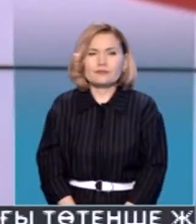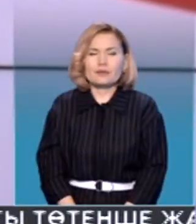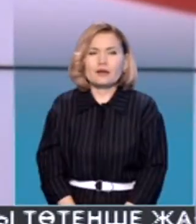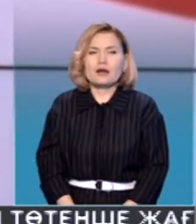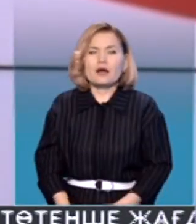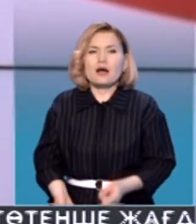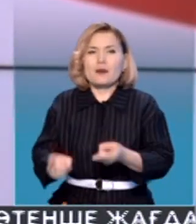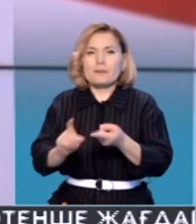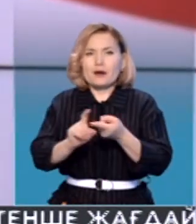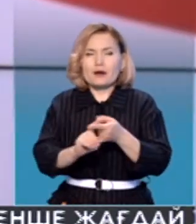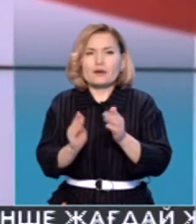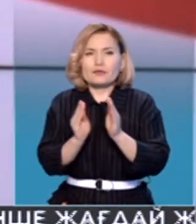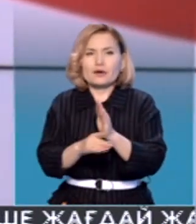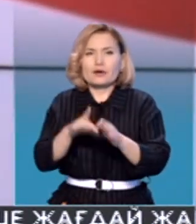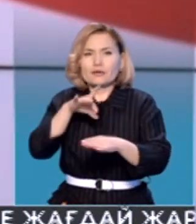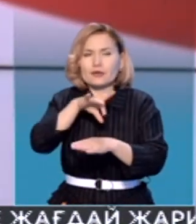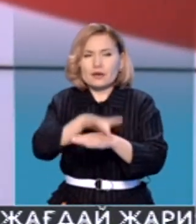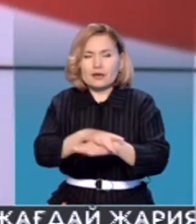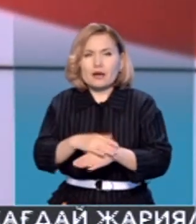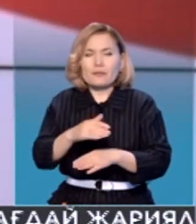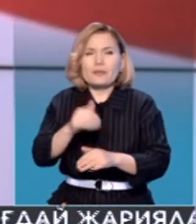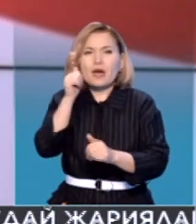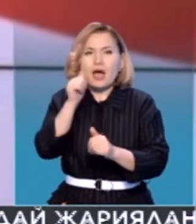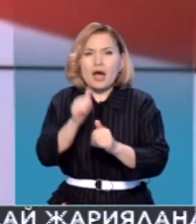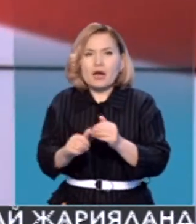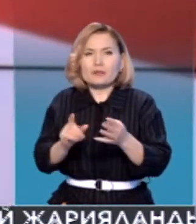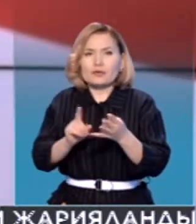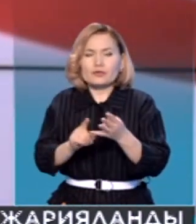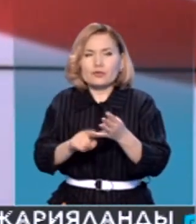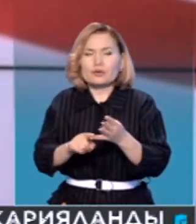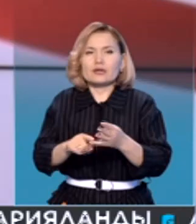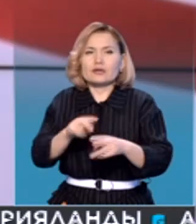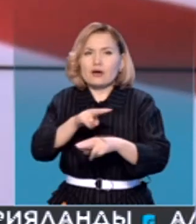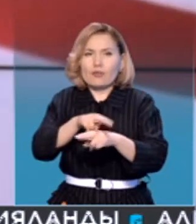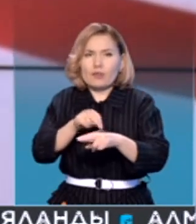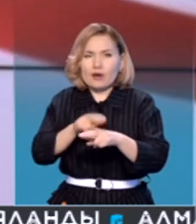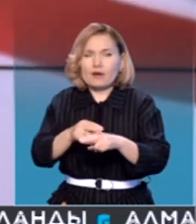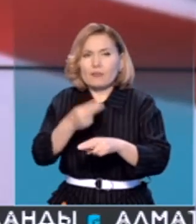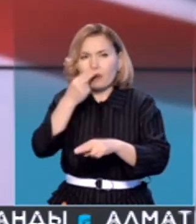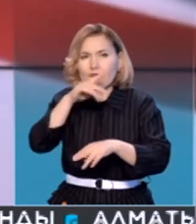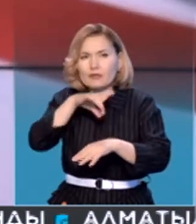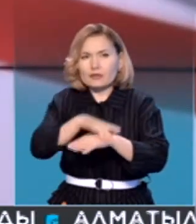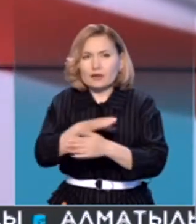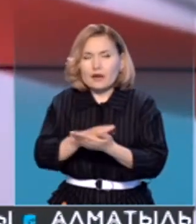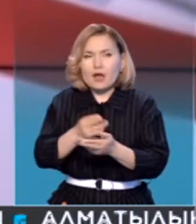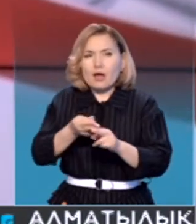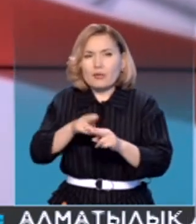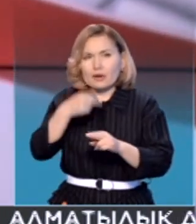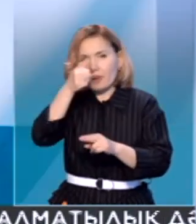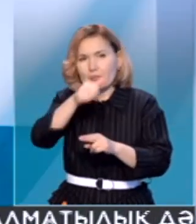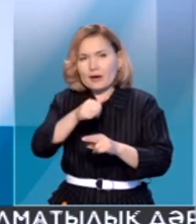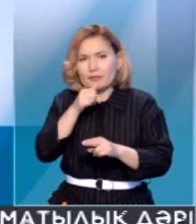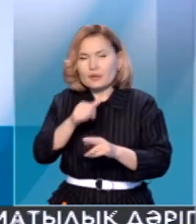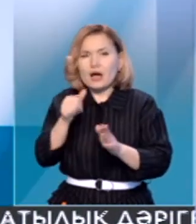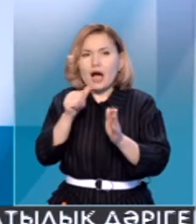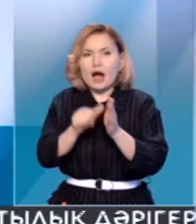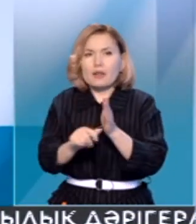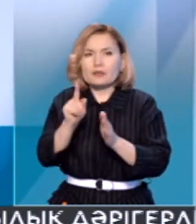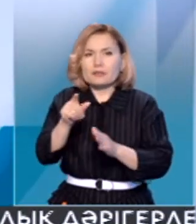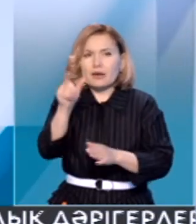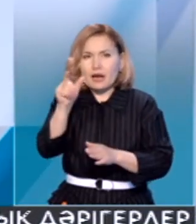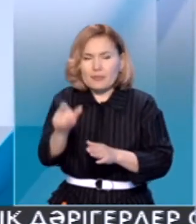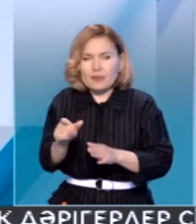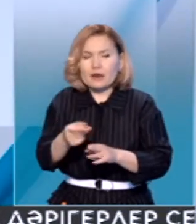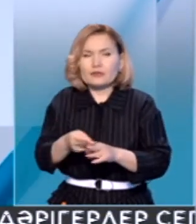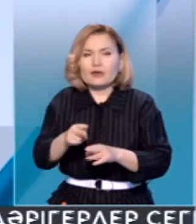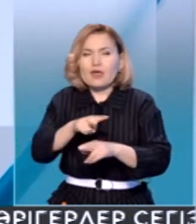Сыбайлас жемқорлық үшін сотты болғандардың әрбір төртіншісі ішкі істер органдарының қызметкері. Биылғы 1-90-да 61 адамның